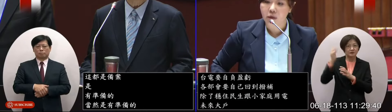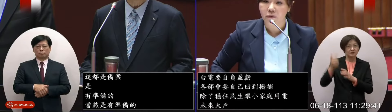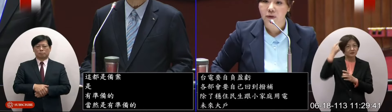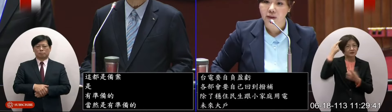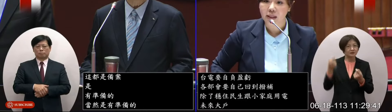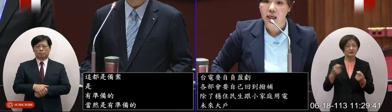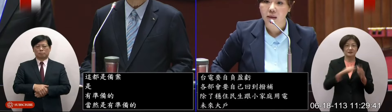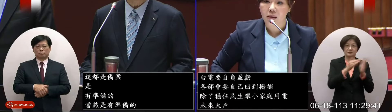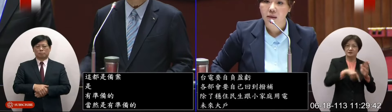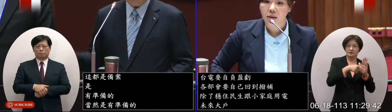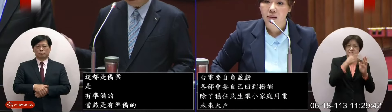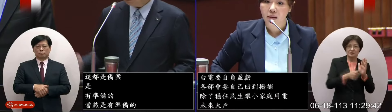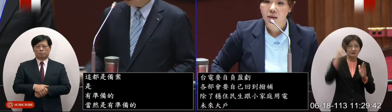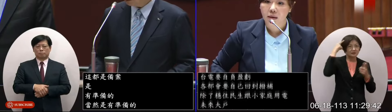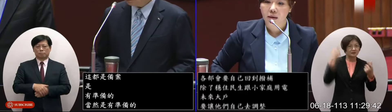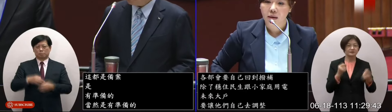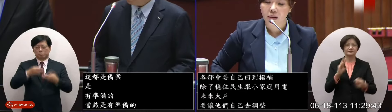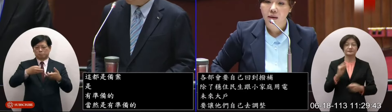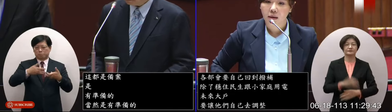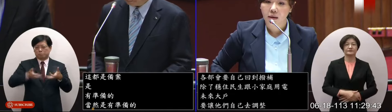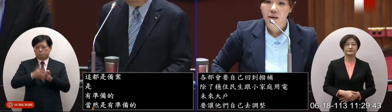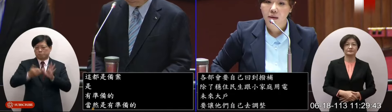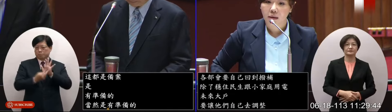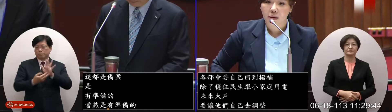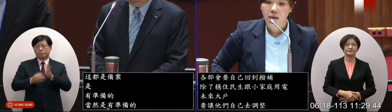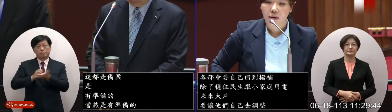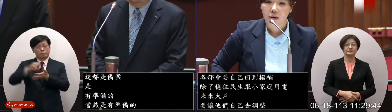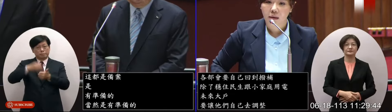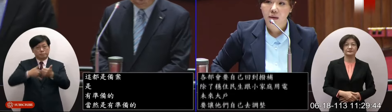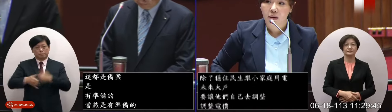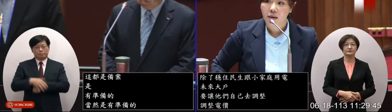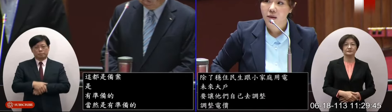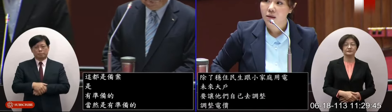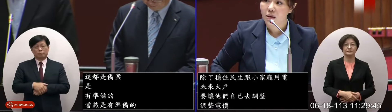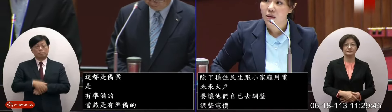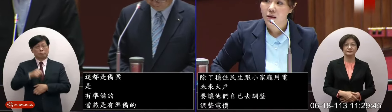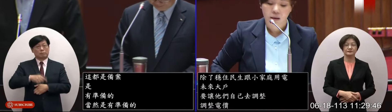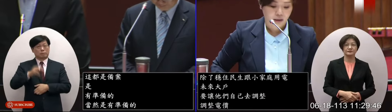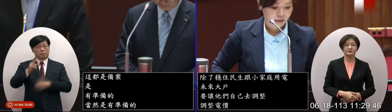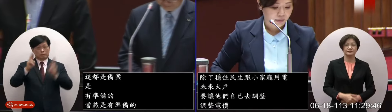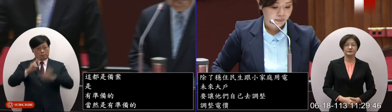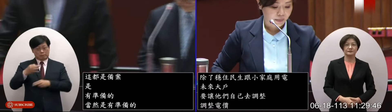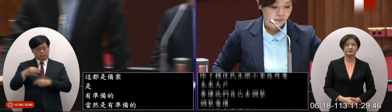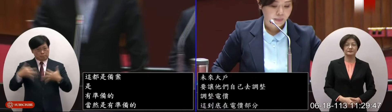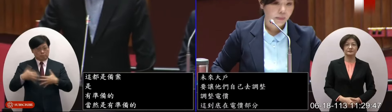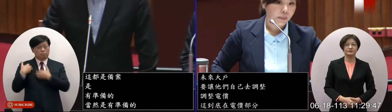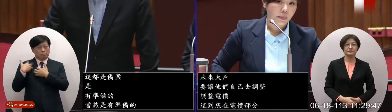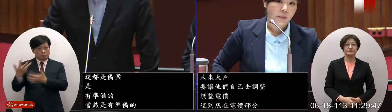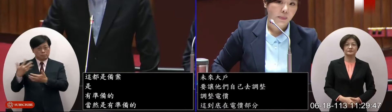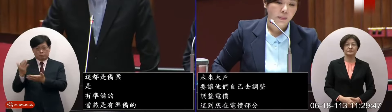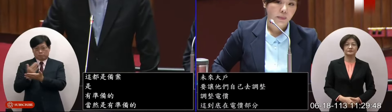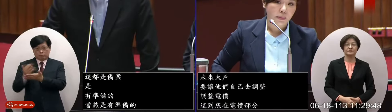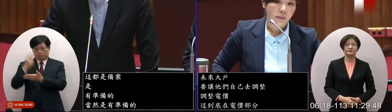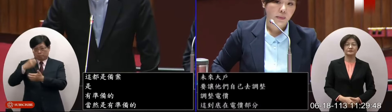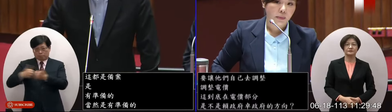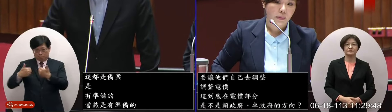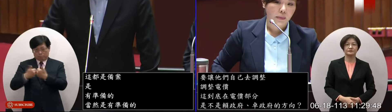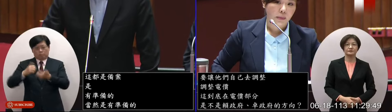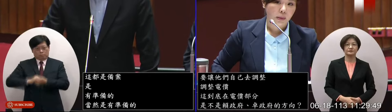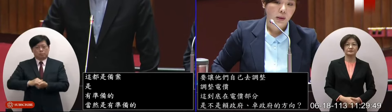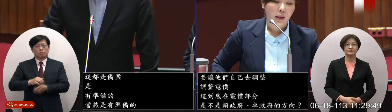做政府的方向？ 请部长说明。 报告委员啊，这个电价的部分呢，由这个电价审议委员来决